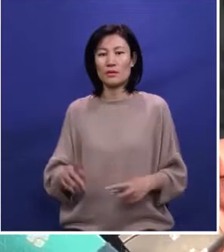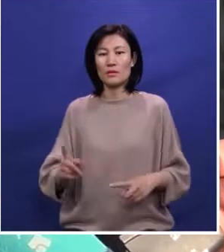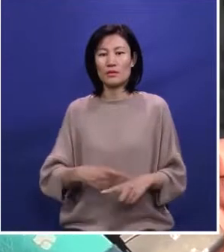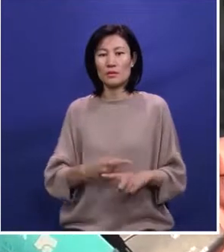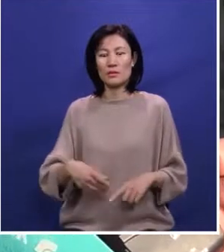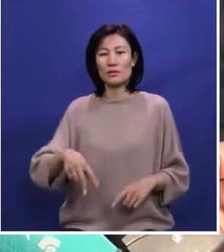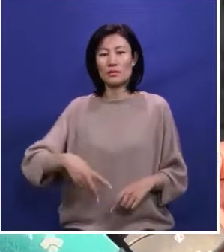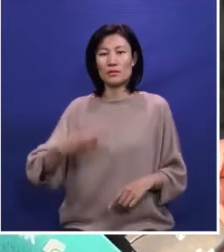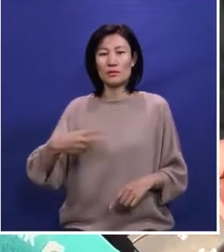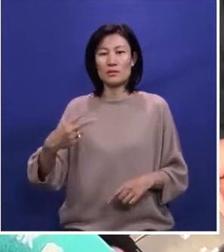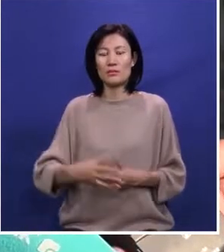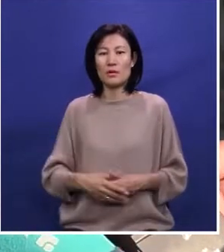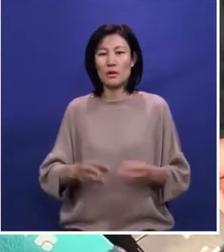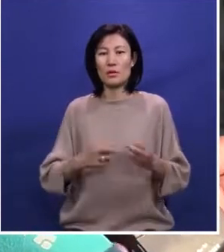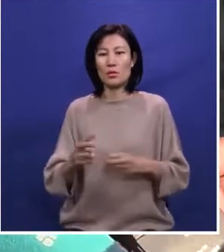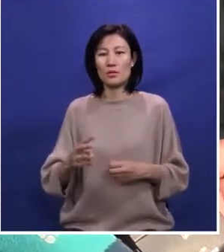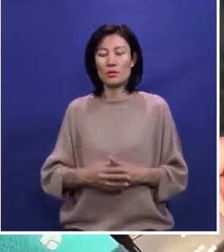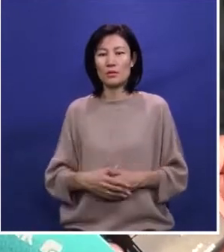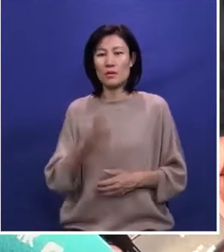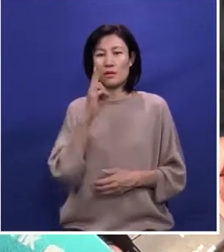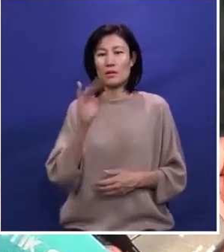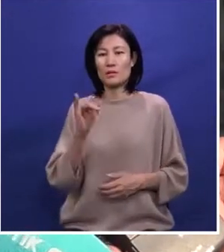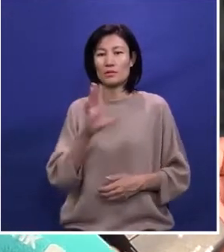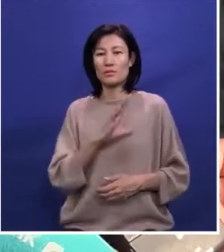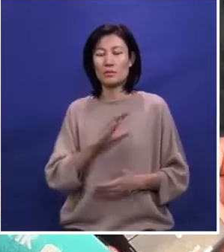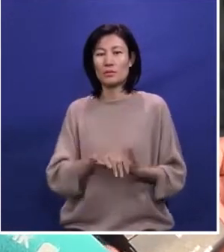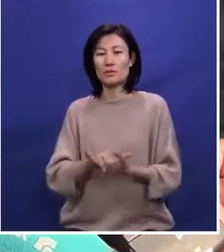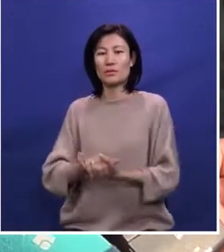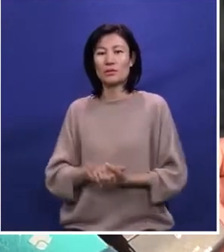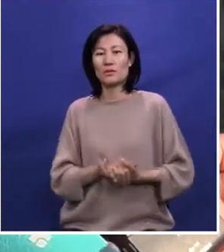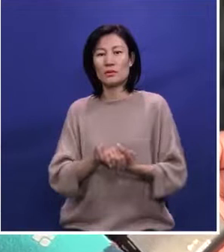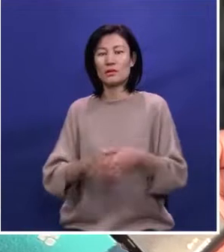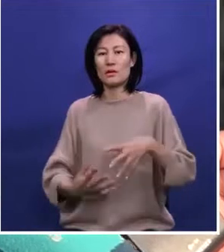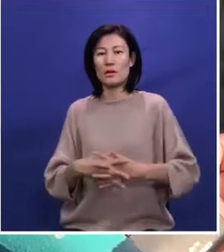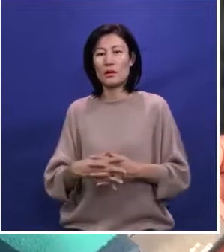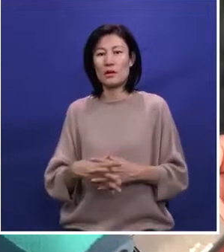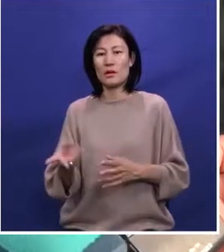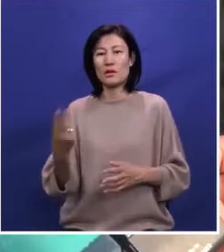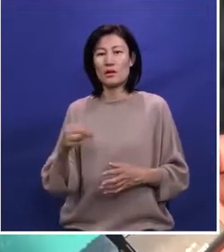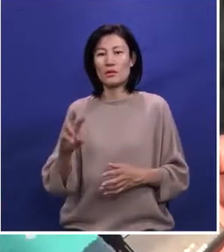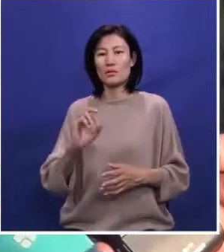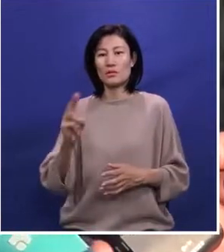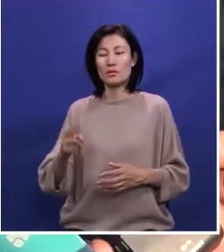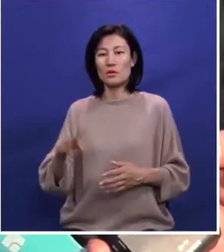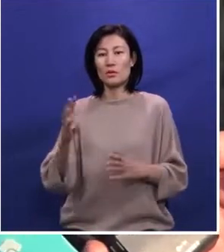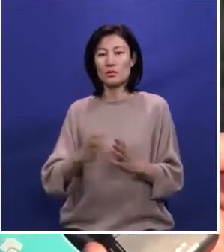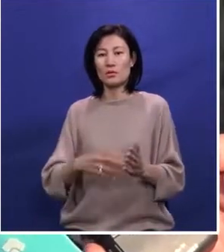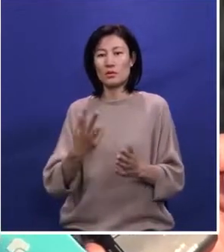де 12 трансформатор қарастырылған Ынтымақ ауылына. Ал Достық ауылына қарасты